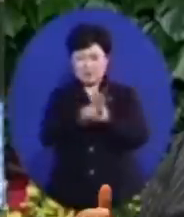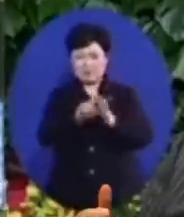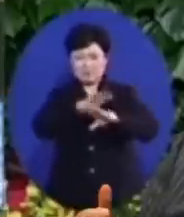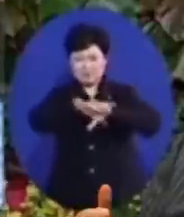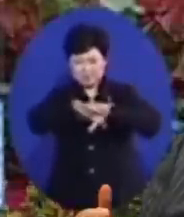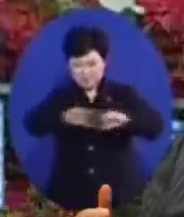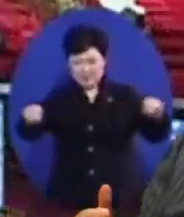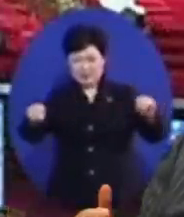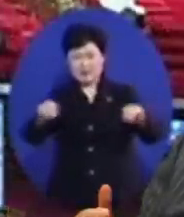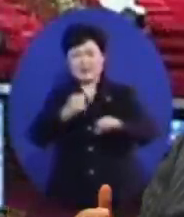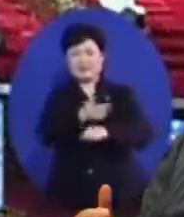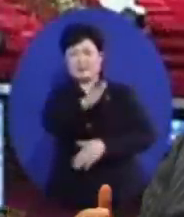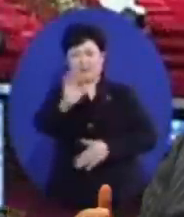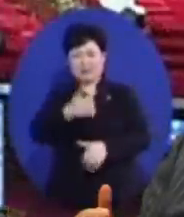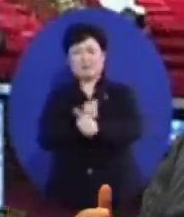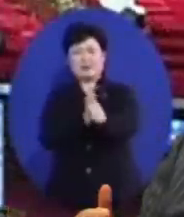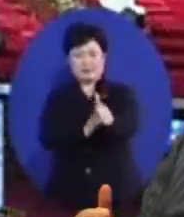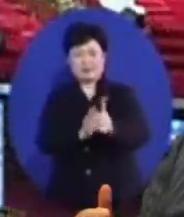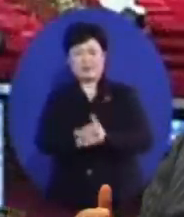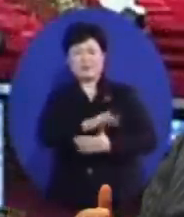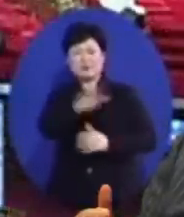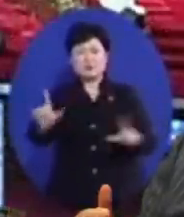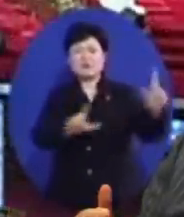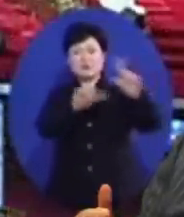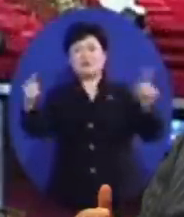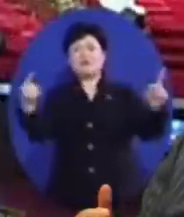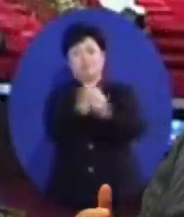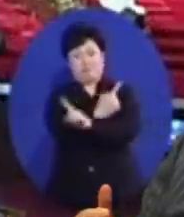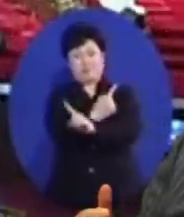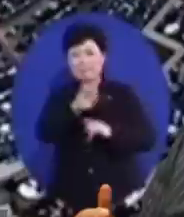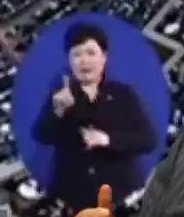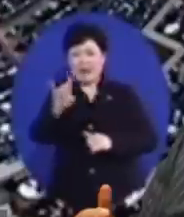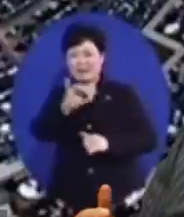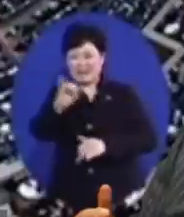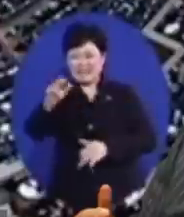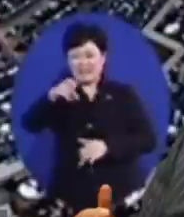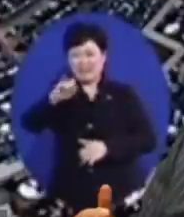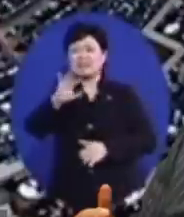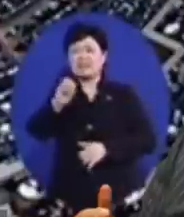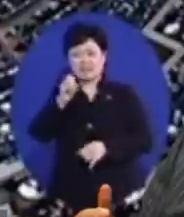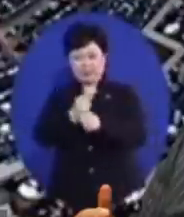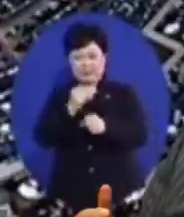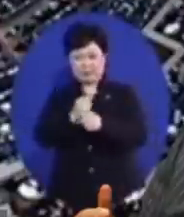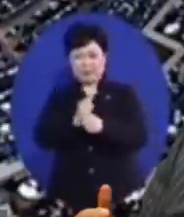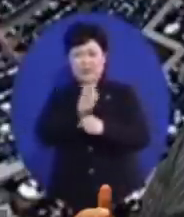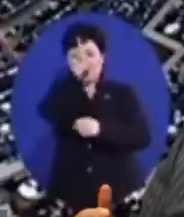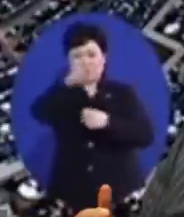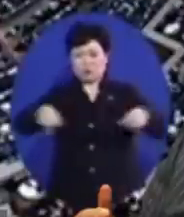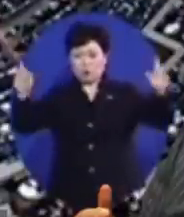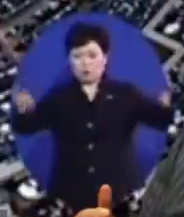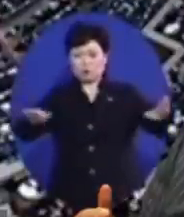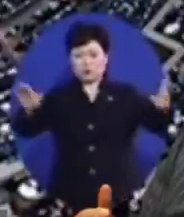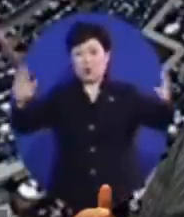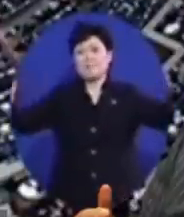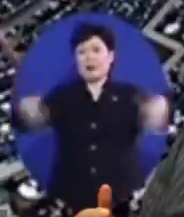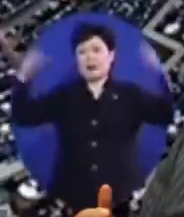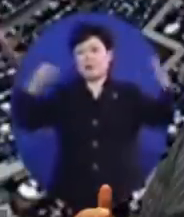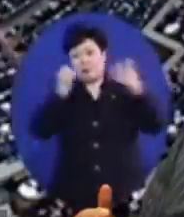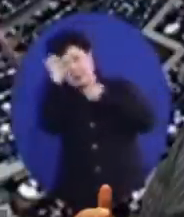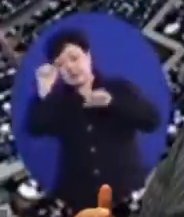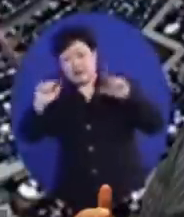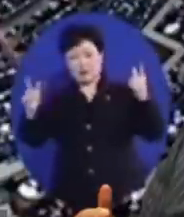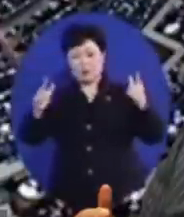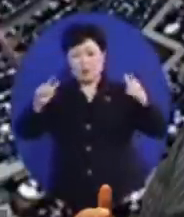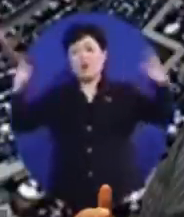우리들이 되어야 되겠습니다. 그러면 우리 생활이 달라지는 것입니다. 독수리는 불어오는 바람을 피하지 않고 오히려 그 바람에 의지하여